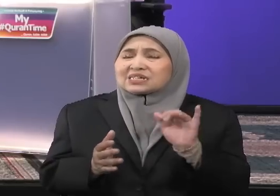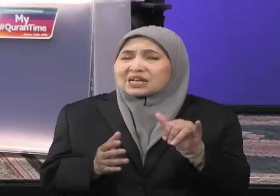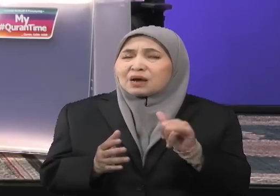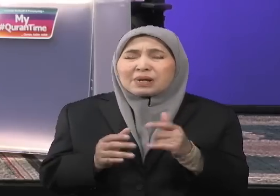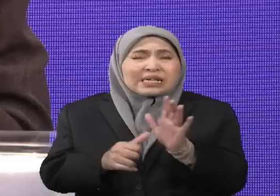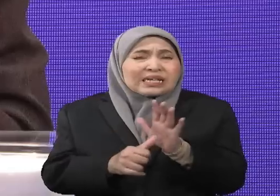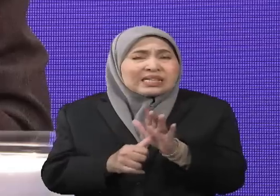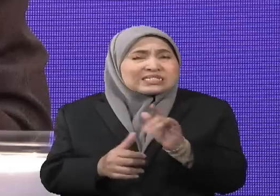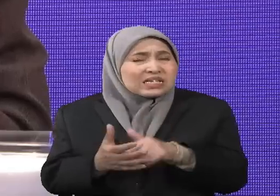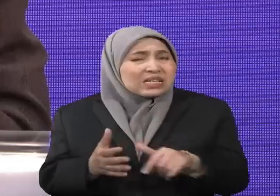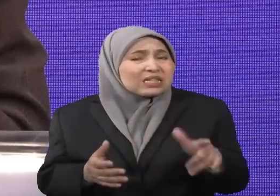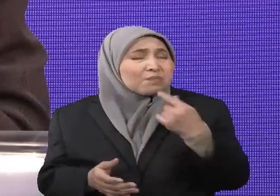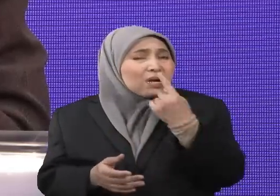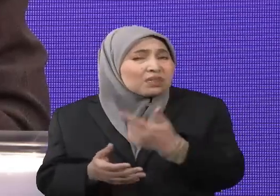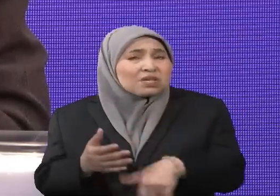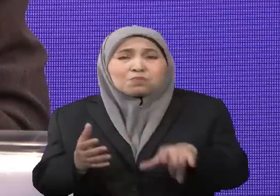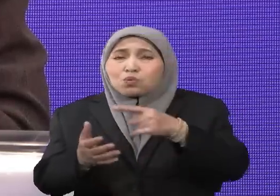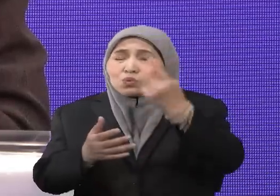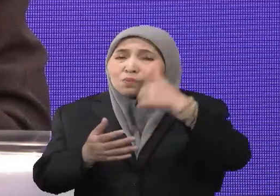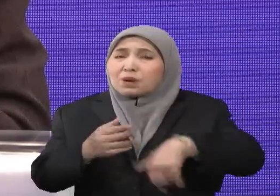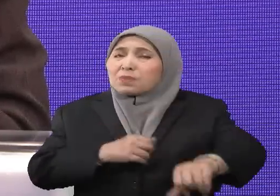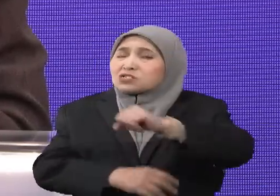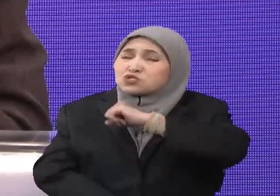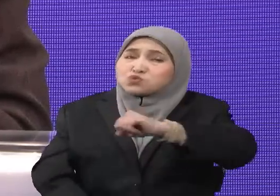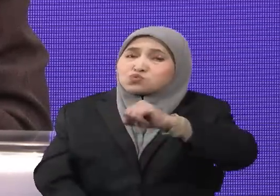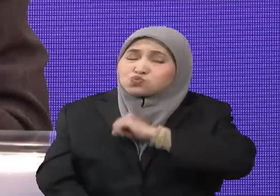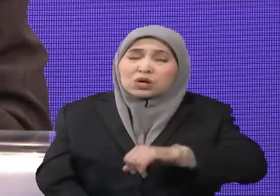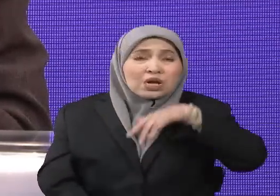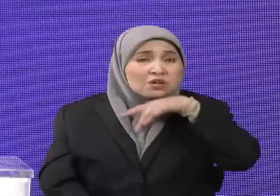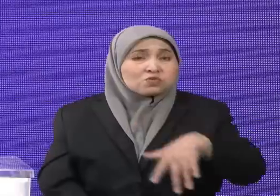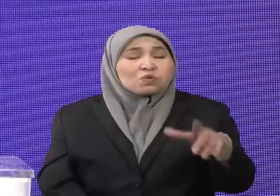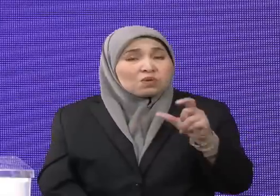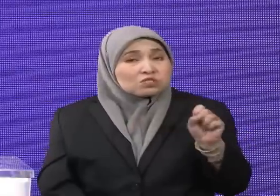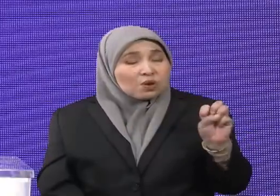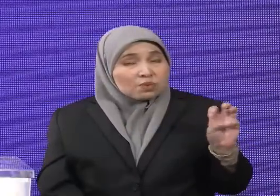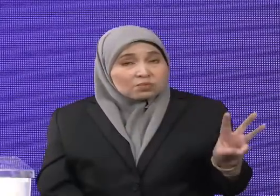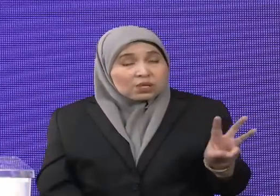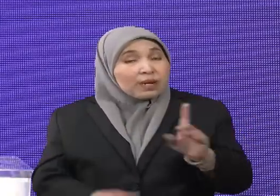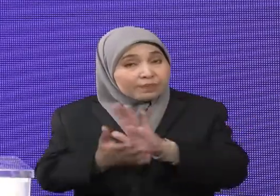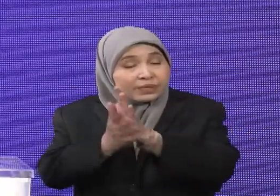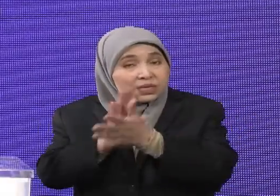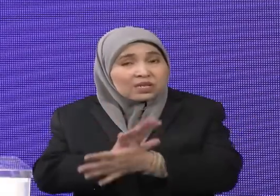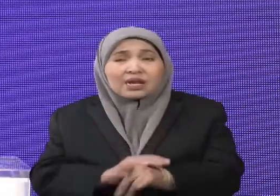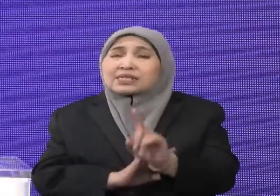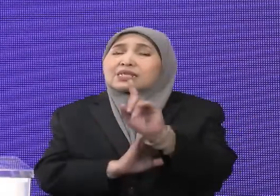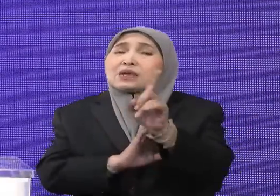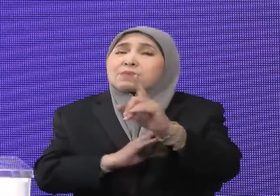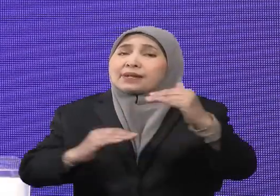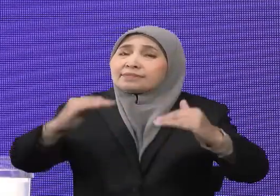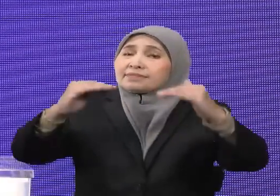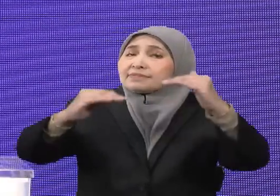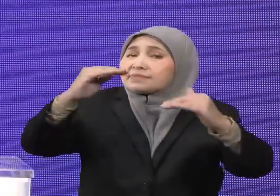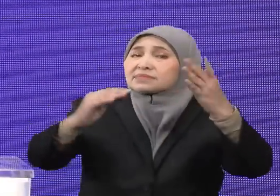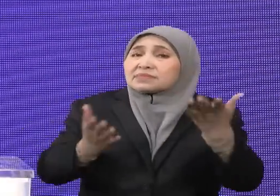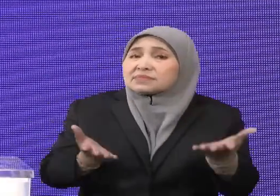mengkritis ini mereka mengatakan bahwa memperjuangkan Rasulullah SAW jadi Di mana balance-nya Di